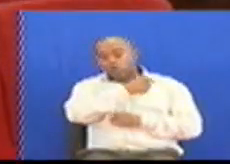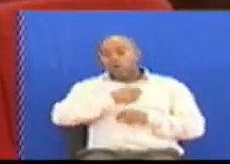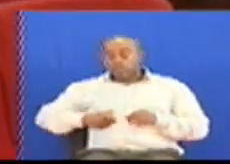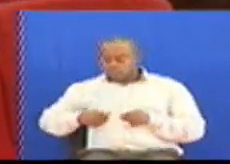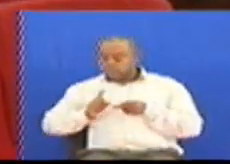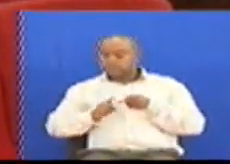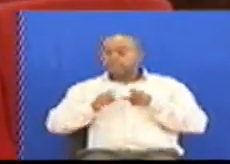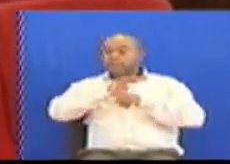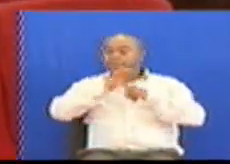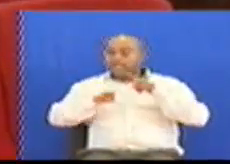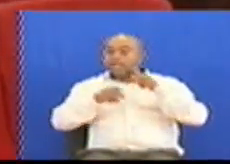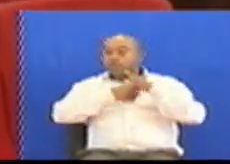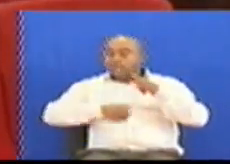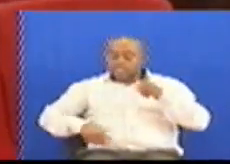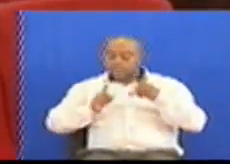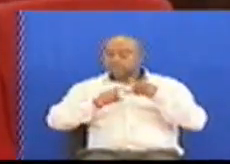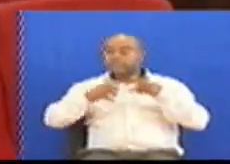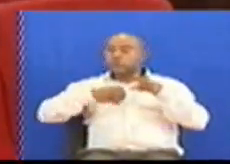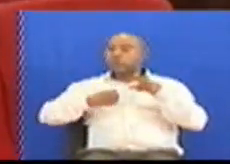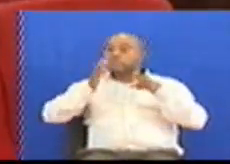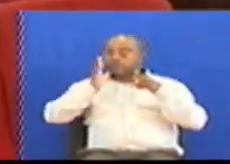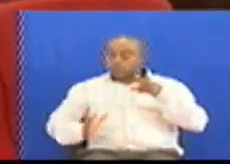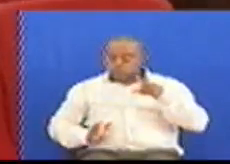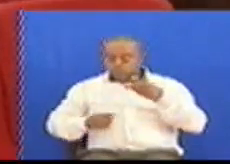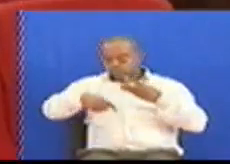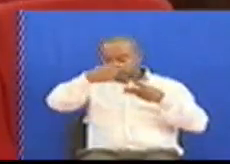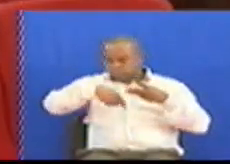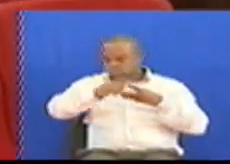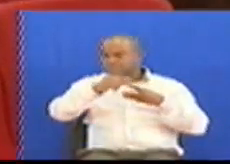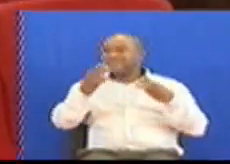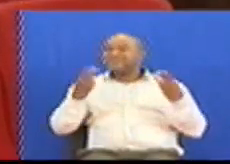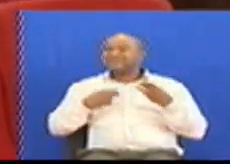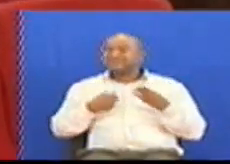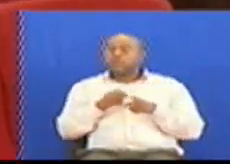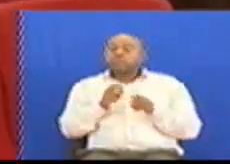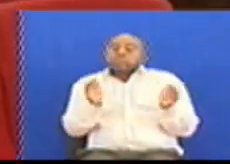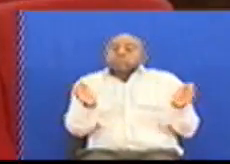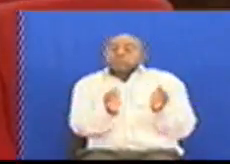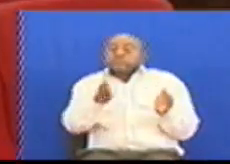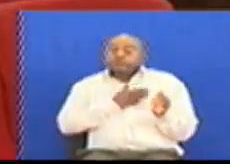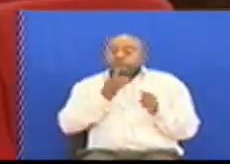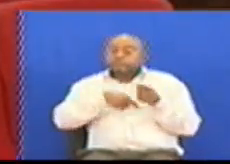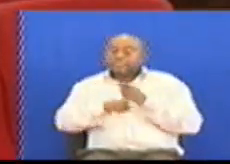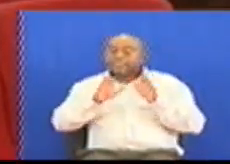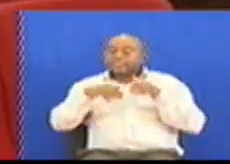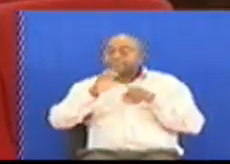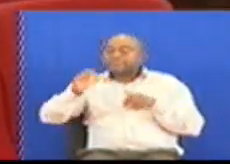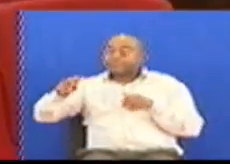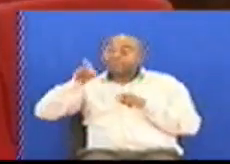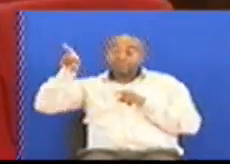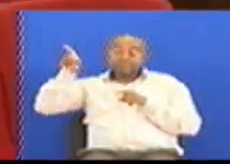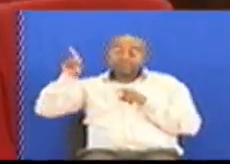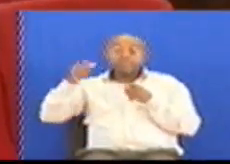rais, nimshukuru waziri mkuu kama mlezi wetu wa chama ndani ya mkoa wa Kigoma. Lakini nikushukuru sana mdogo